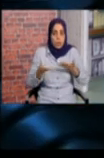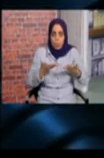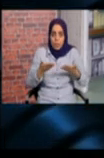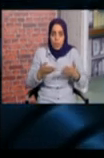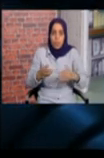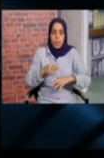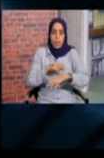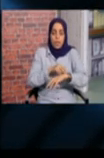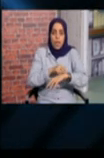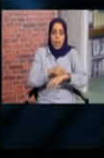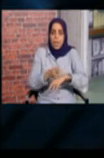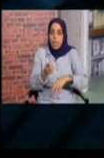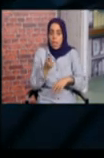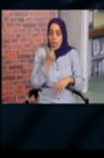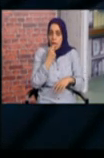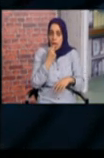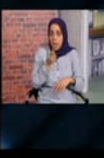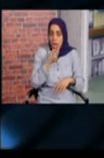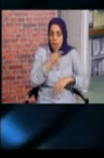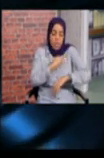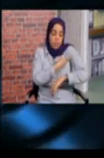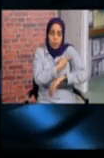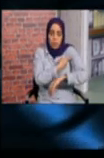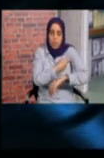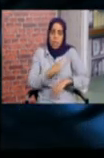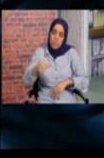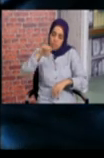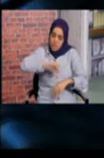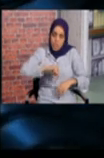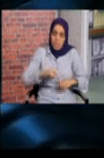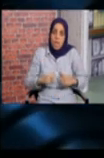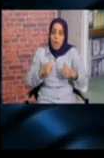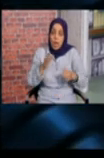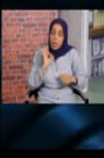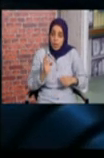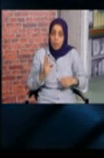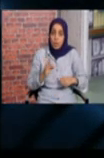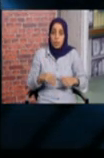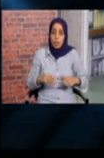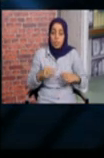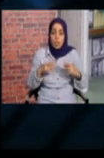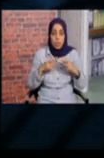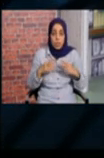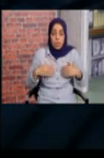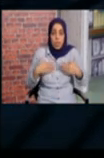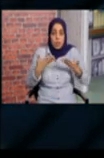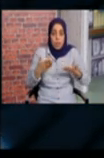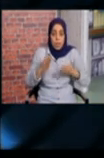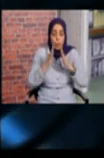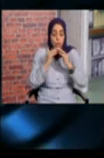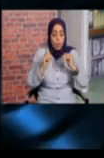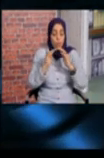علاج الادمان معروف ان هو مرض ذو طبيعه انتكاسيه. لكن انا باكد لحضرتك ان نسب التعافي في المجتمع